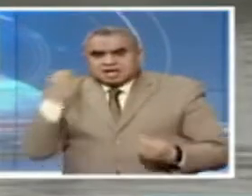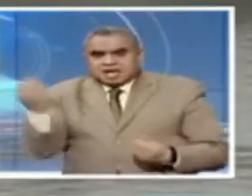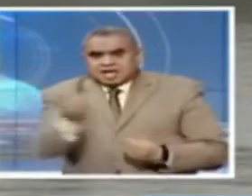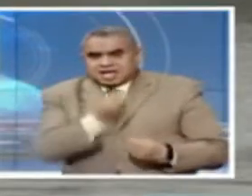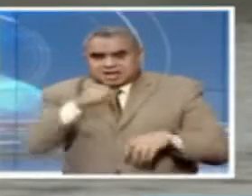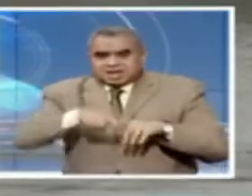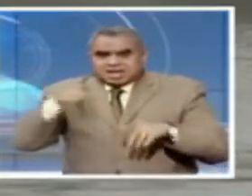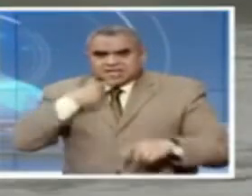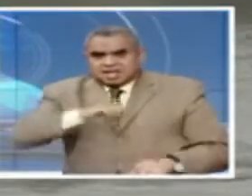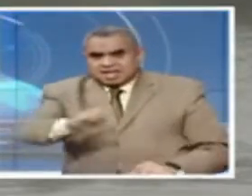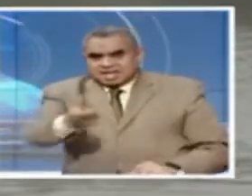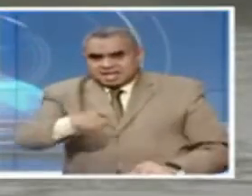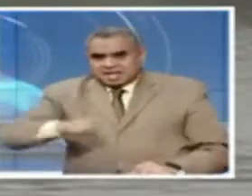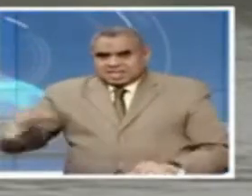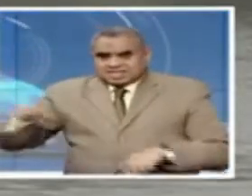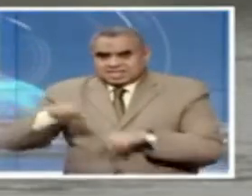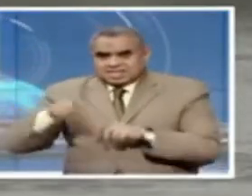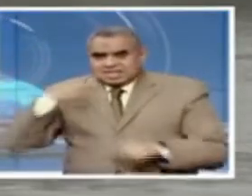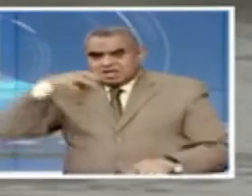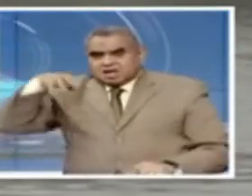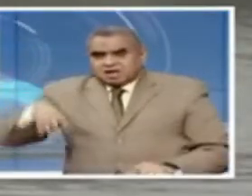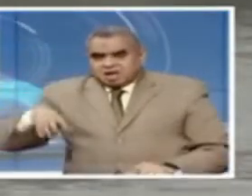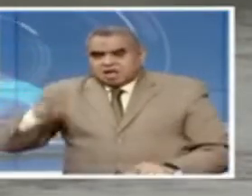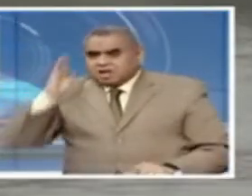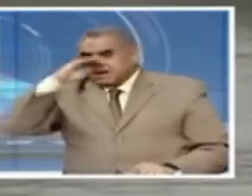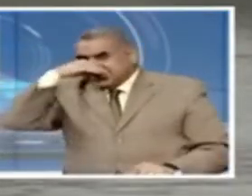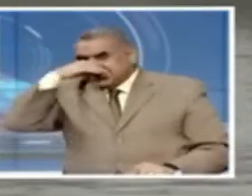القادمة من مراسي القاهرة والجيزة